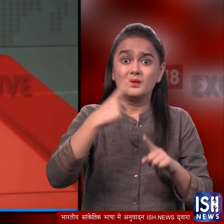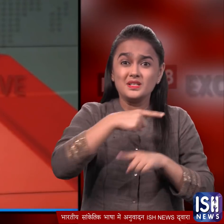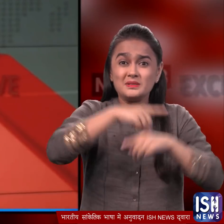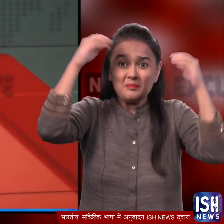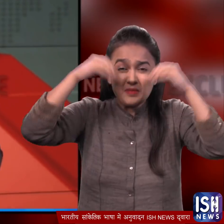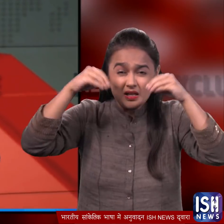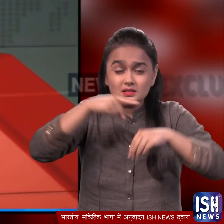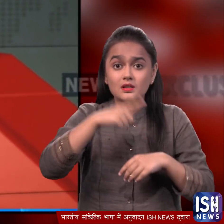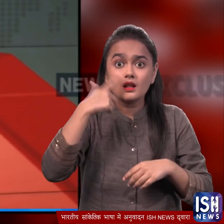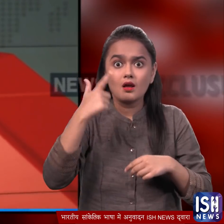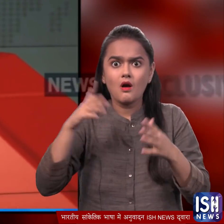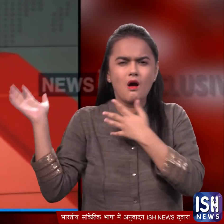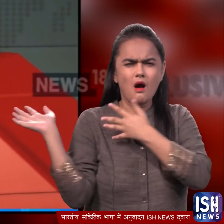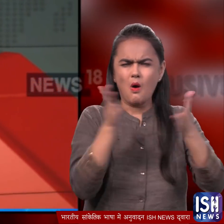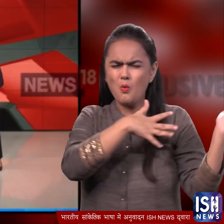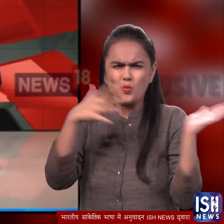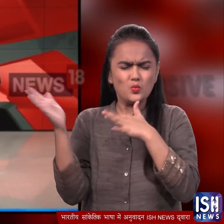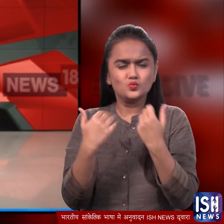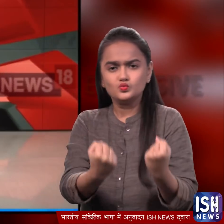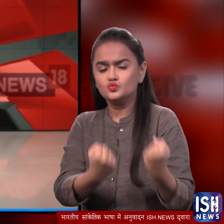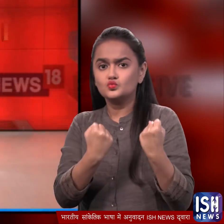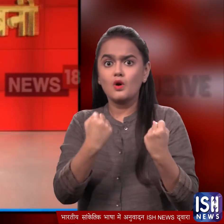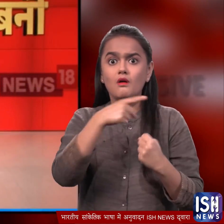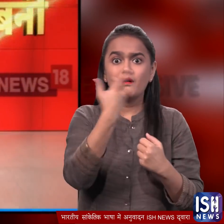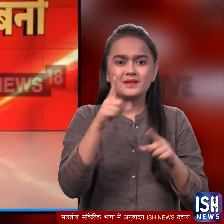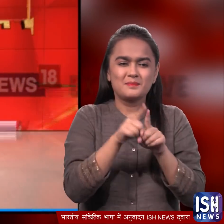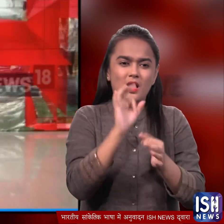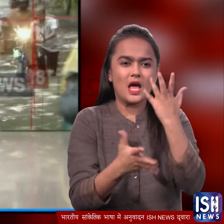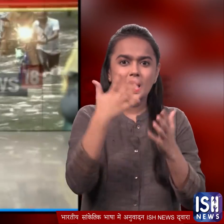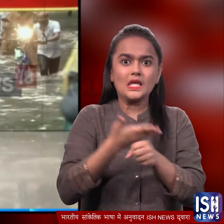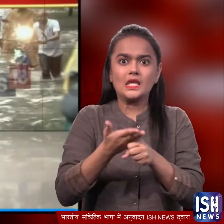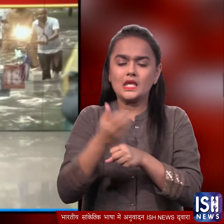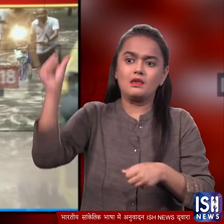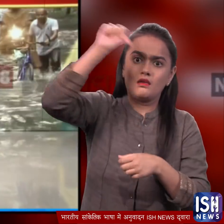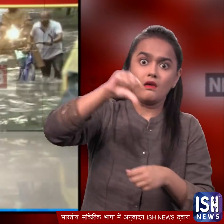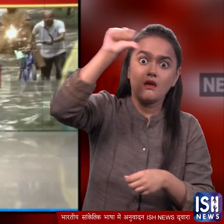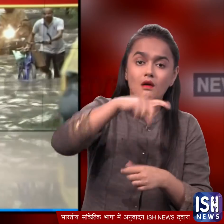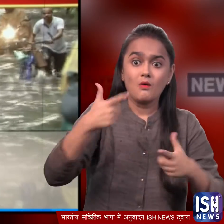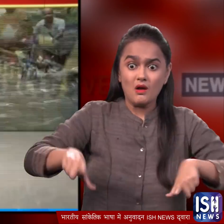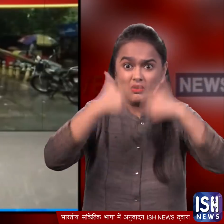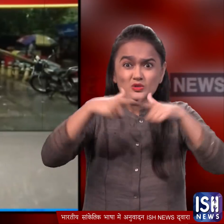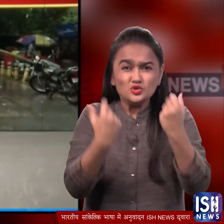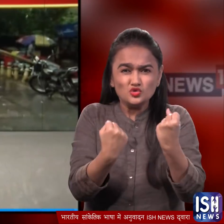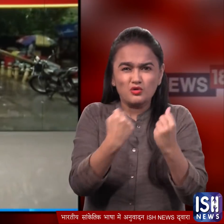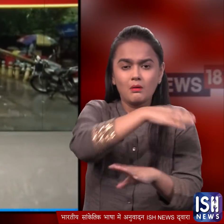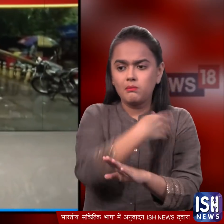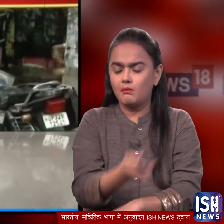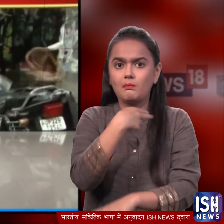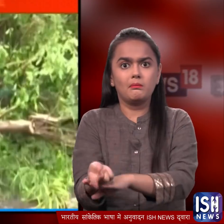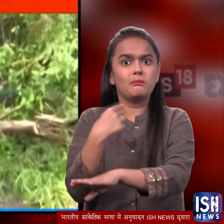बारिश के साथ लखनऊ में तेज हवाएं भी चली, जिसने आग में घी का काम किया। इसकी वजह से कई जगहों पर पेड़ उखड़कर जमीन पर गिर